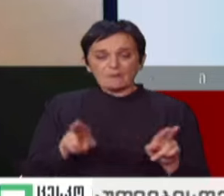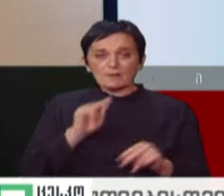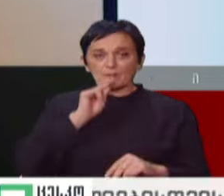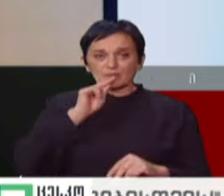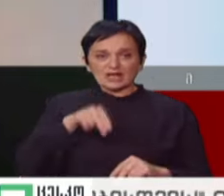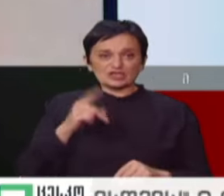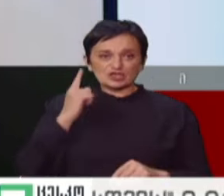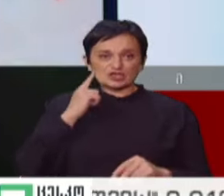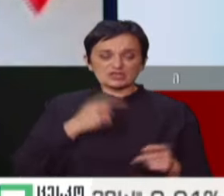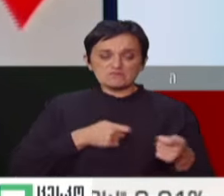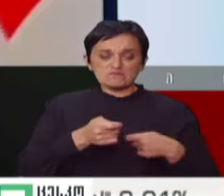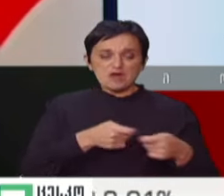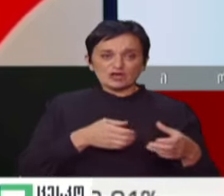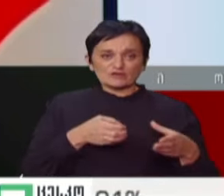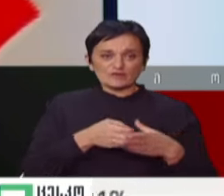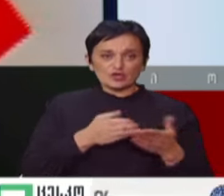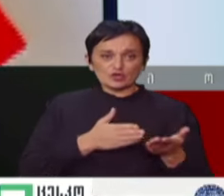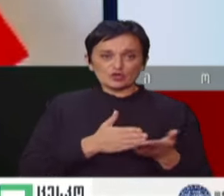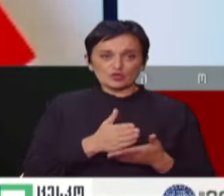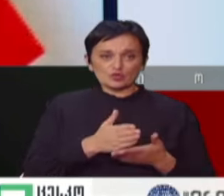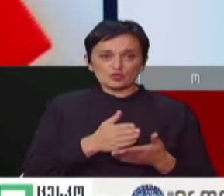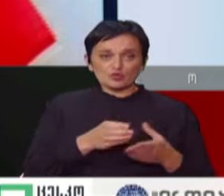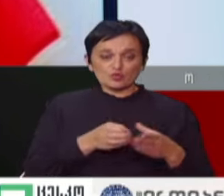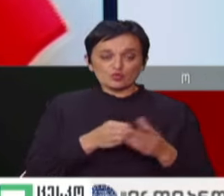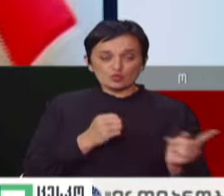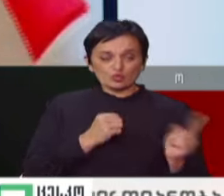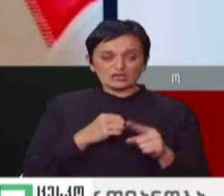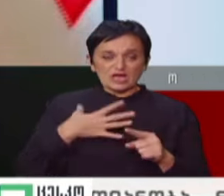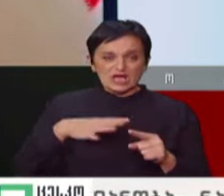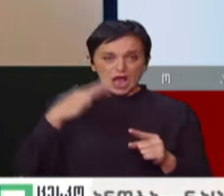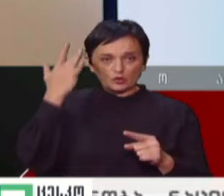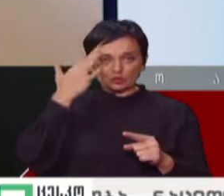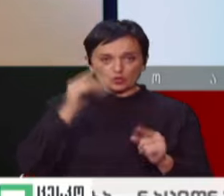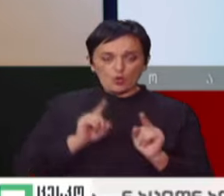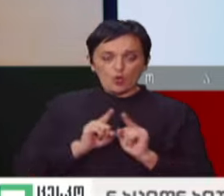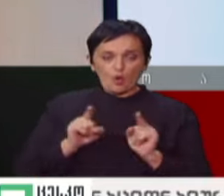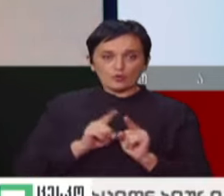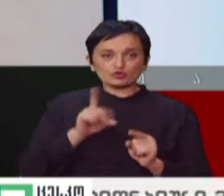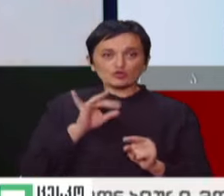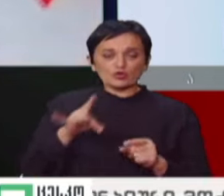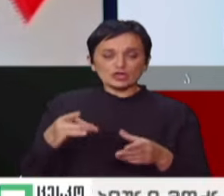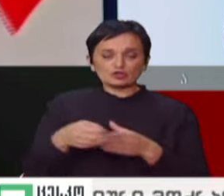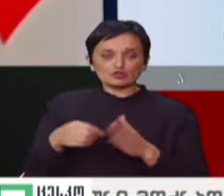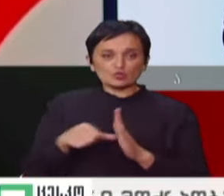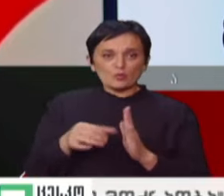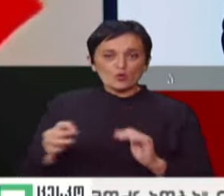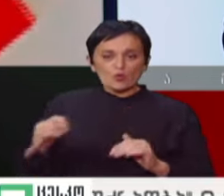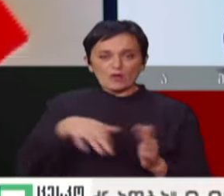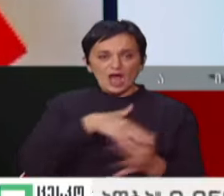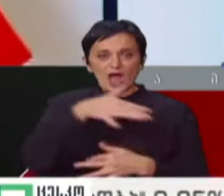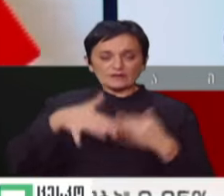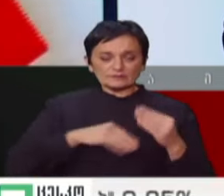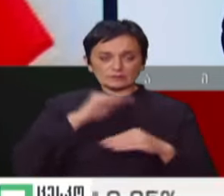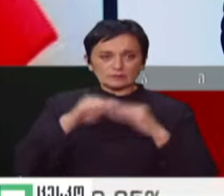braldeba, izvoda, martvali gundis, mi samartit, gundidan, kartulioc neba, oponentem, zonder, kupebi, stahmarebi, ubnebze, areulobi,